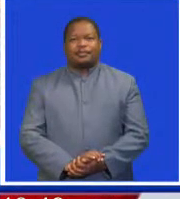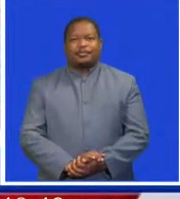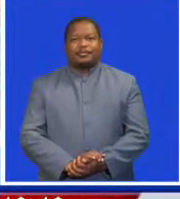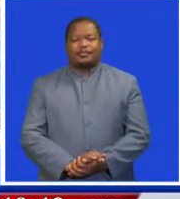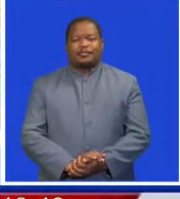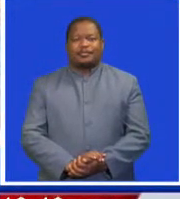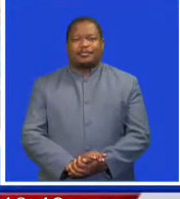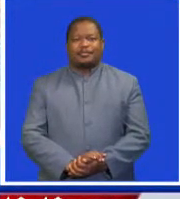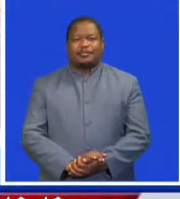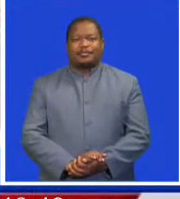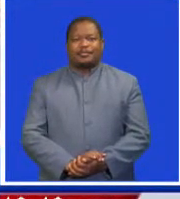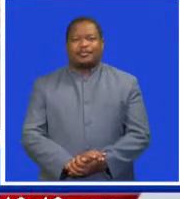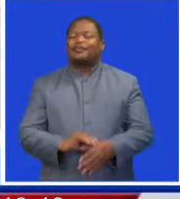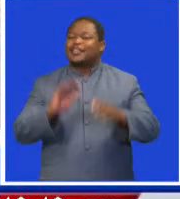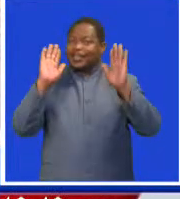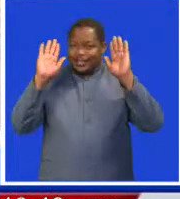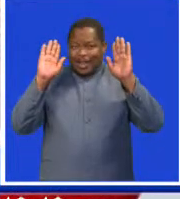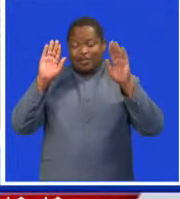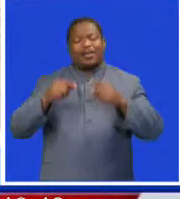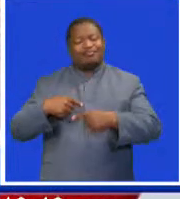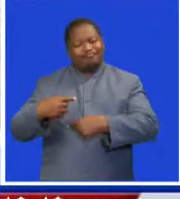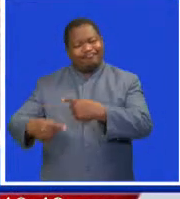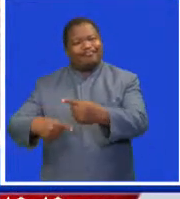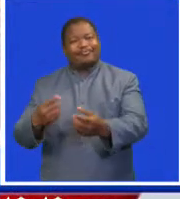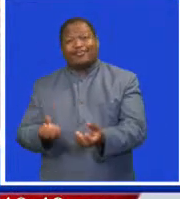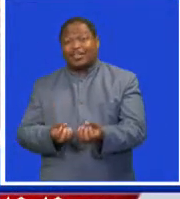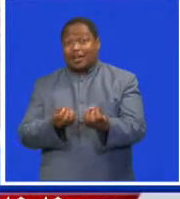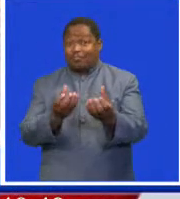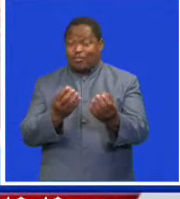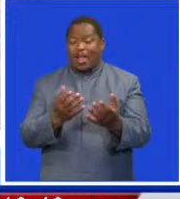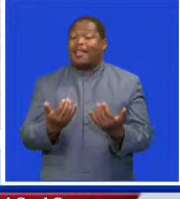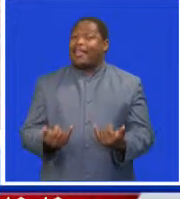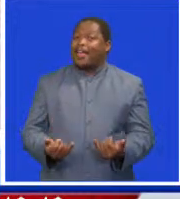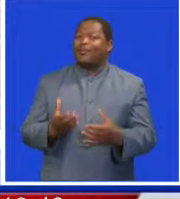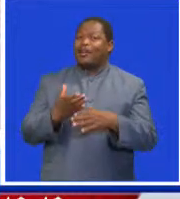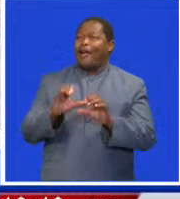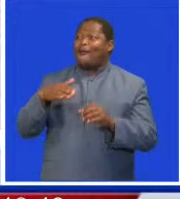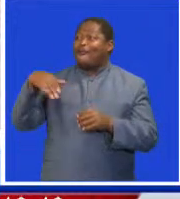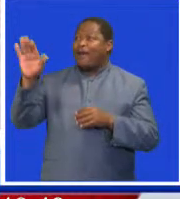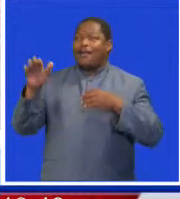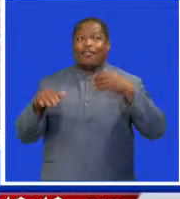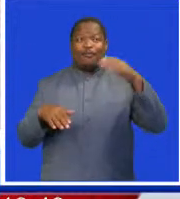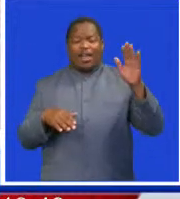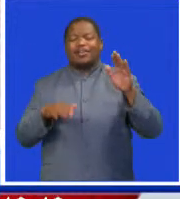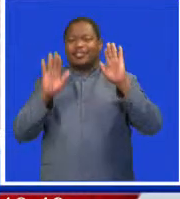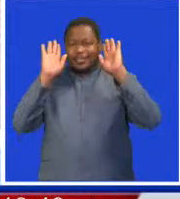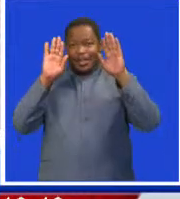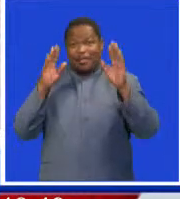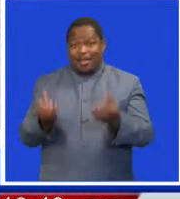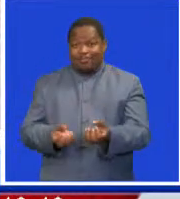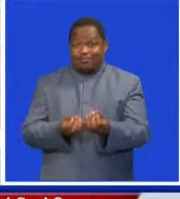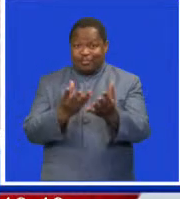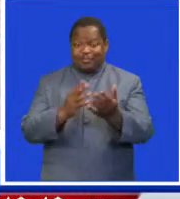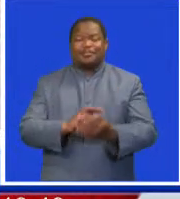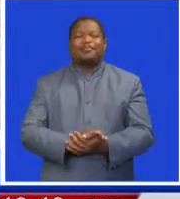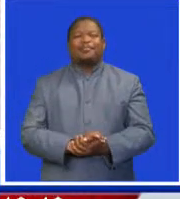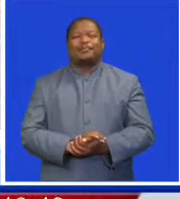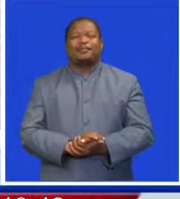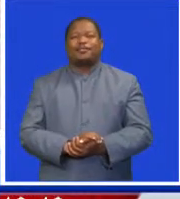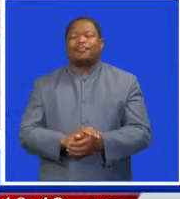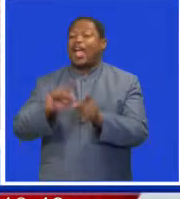Lesithubeka nato tinzaba tefumalanga lamahle kulesikhathi samanje sibuka leto lechamuka ngaphandle kwelive laseSwatini. Labasemagunyeni ekukhuluma live kaTin the